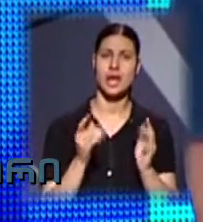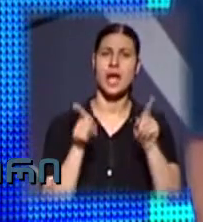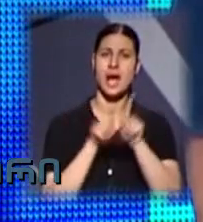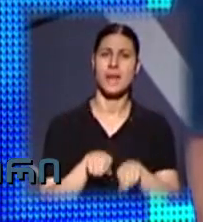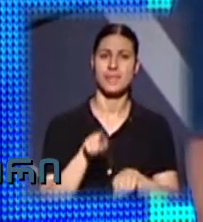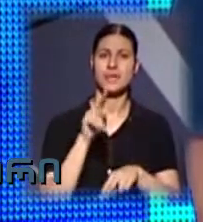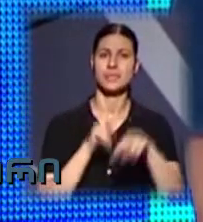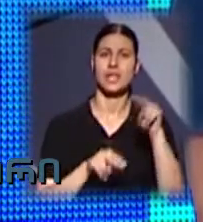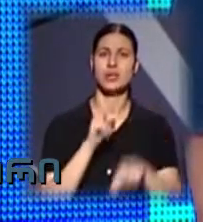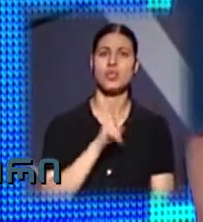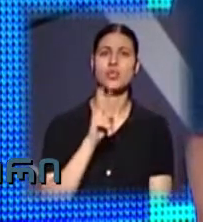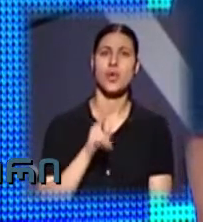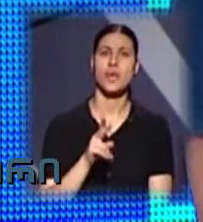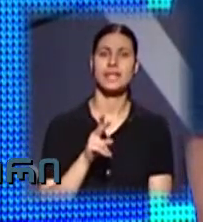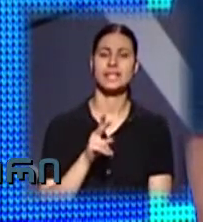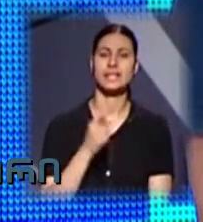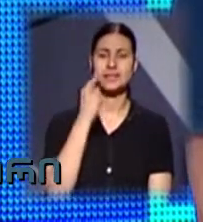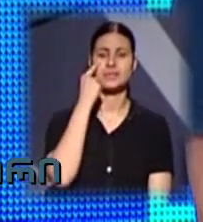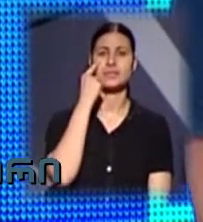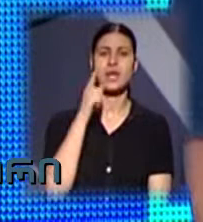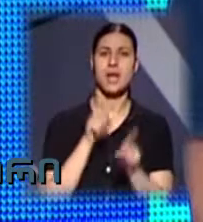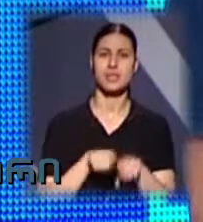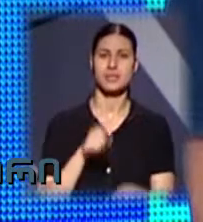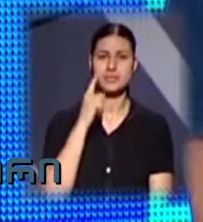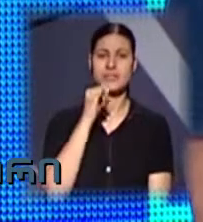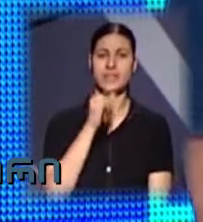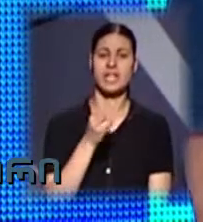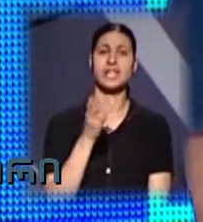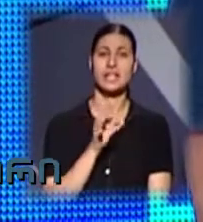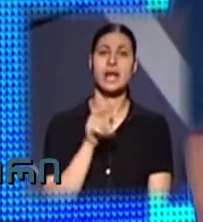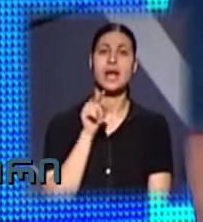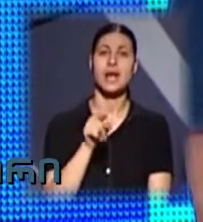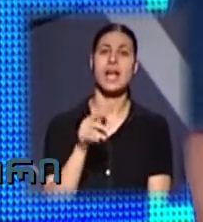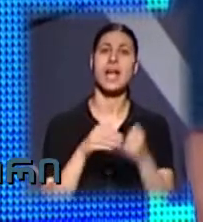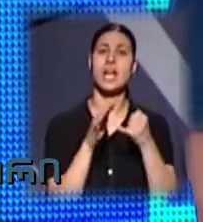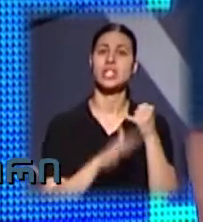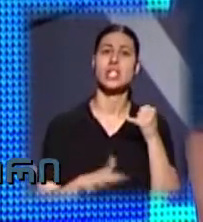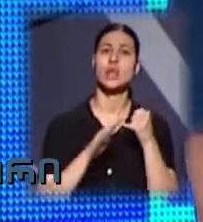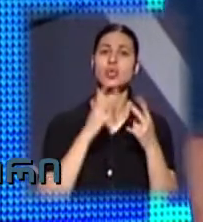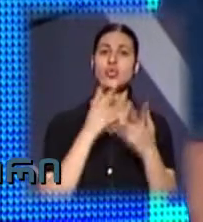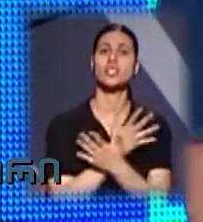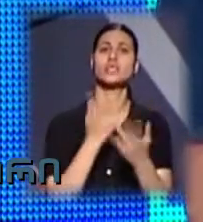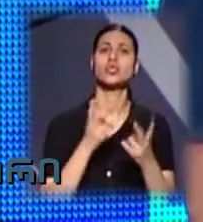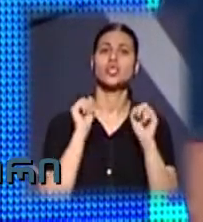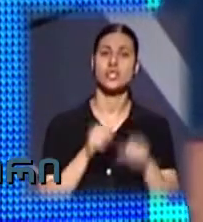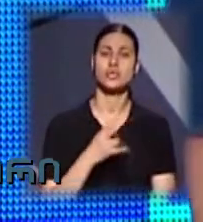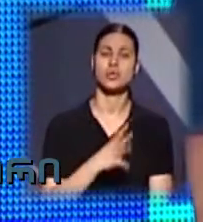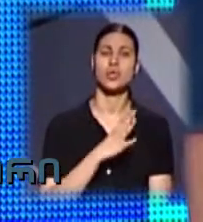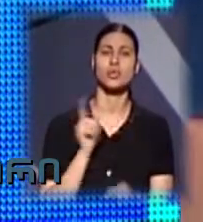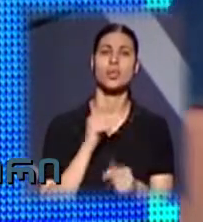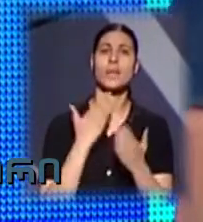ესეთი ნაგებობები, რომლებიც თვალში მაინც და მაინც აცემი არ არის და ტერიტორიის ფართობის საშუალებას იძლევა, რომ